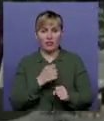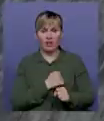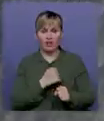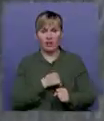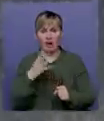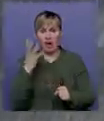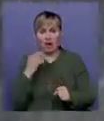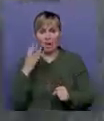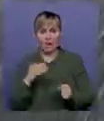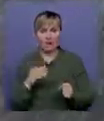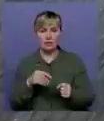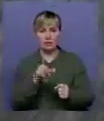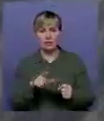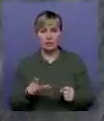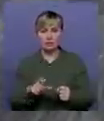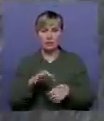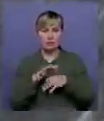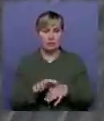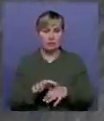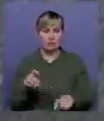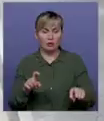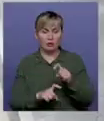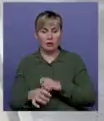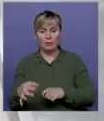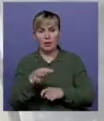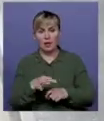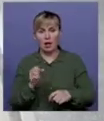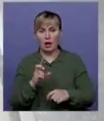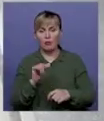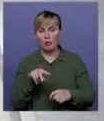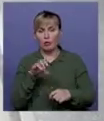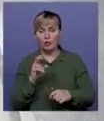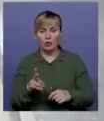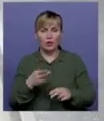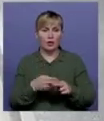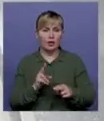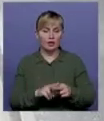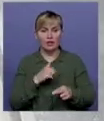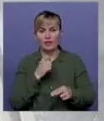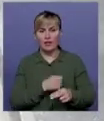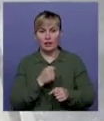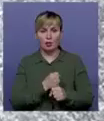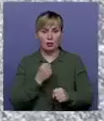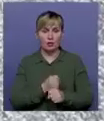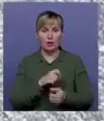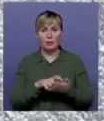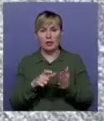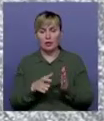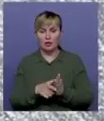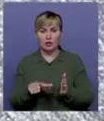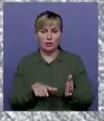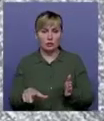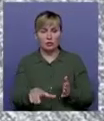военнослужащие Алматинского гарнизона провели обеззараживание микрорайона Акбулак. Попутно военные обработали площадки,